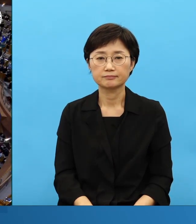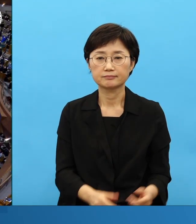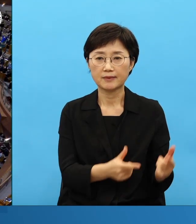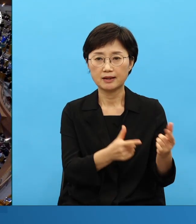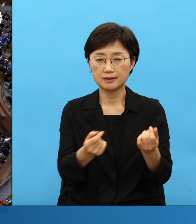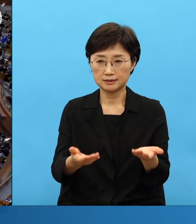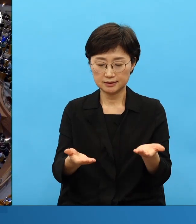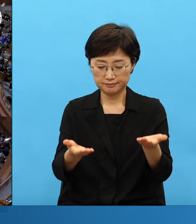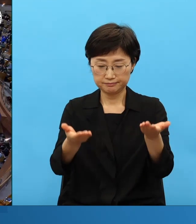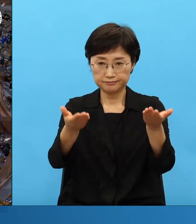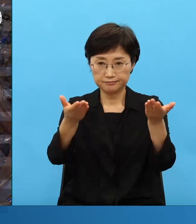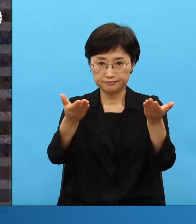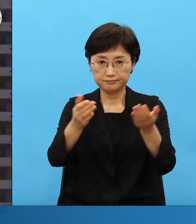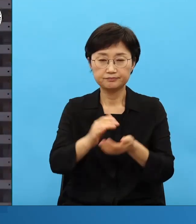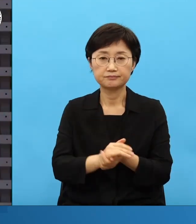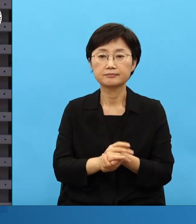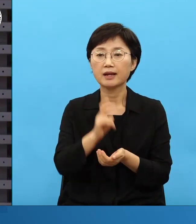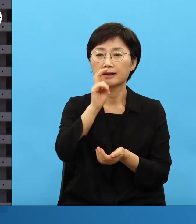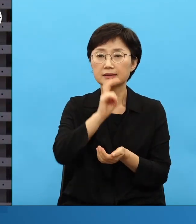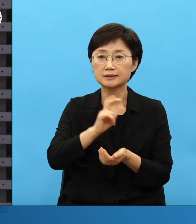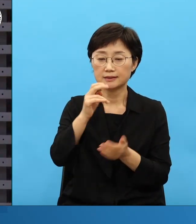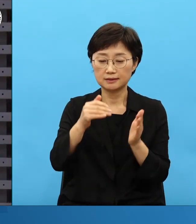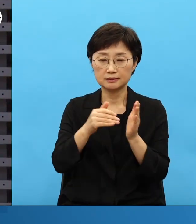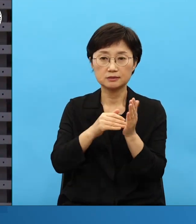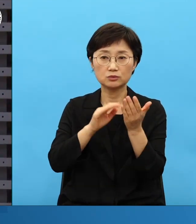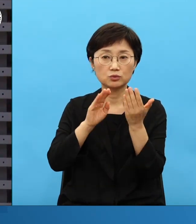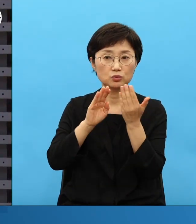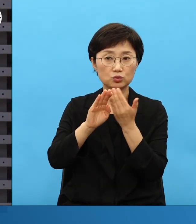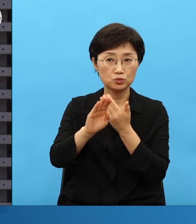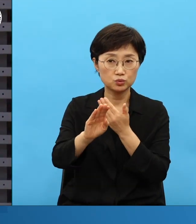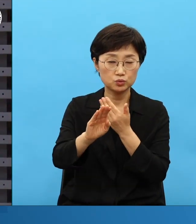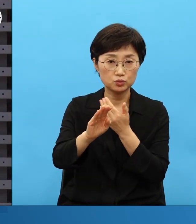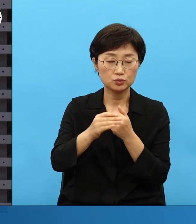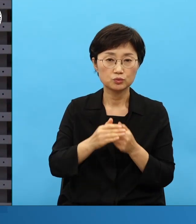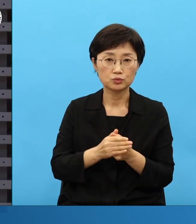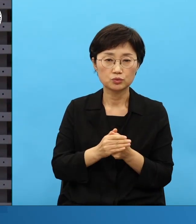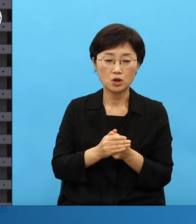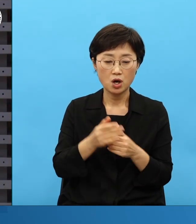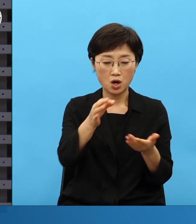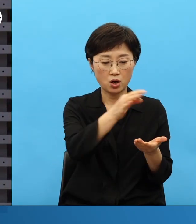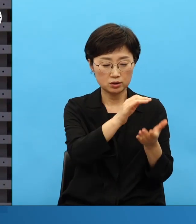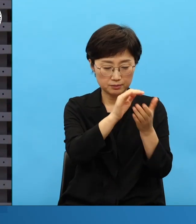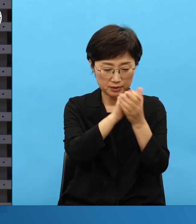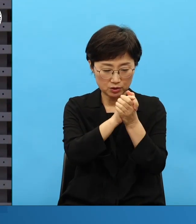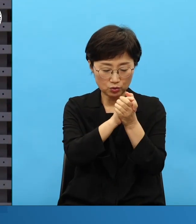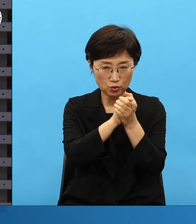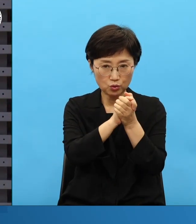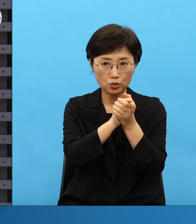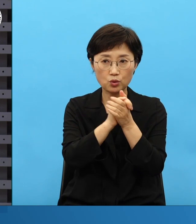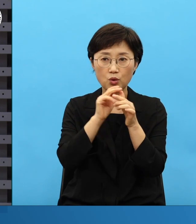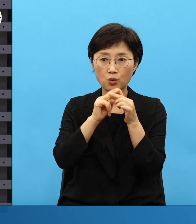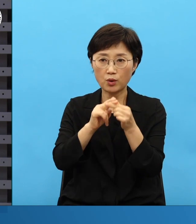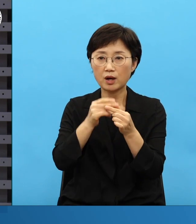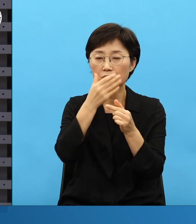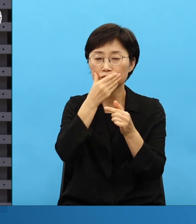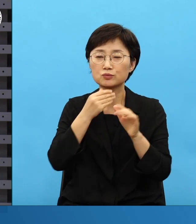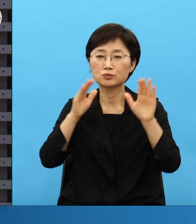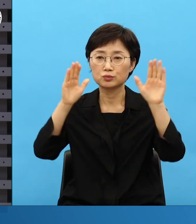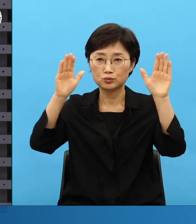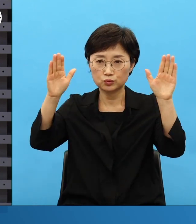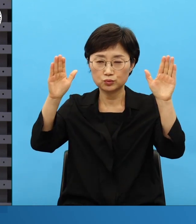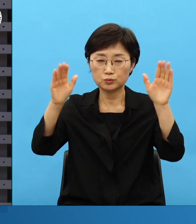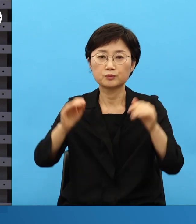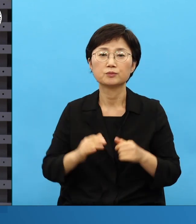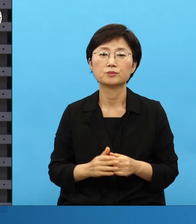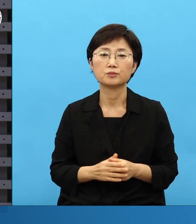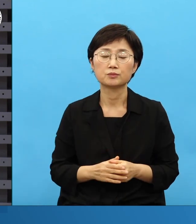다 같이 일어나셔서 주여 나의 삶 속의 2절 찬양 후에 드린 예물을 위해서 축복기도와 축도 목사님께서 해주시겠습니다. Please rise.